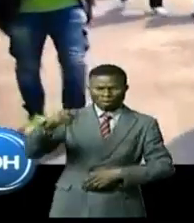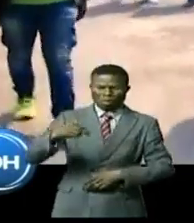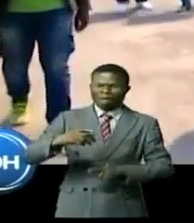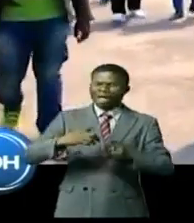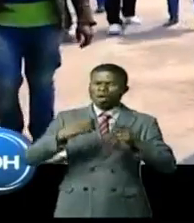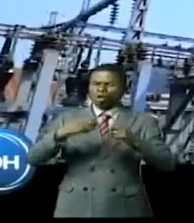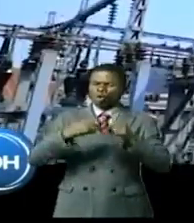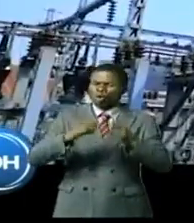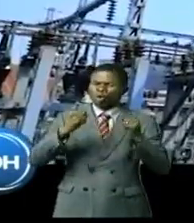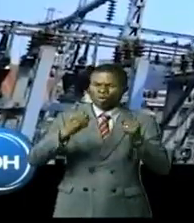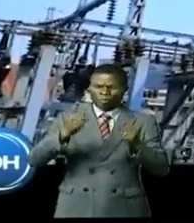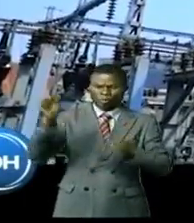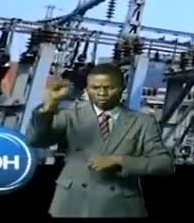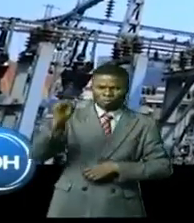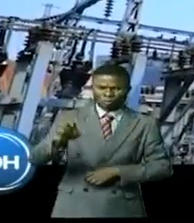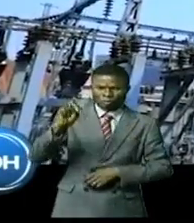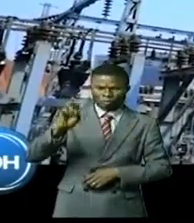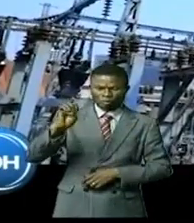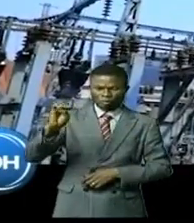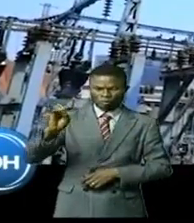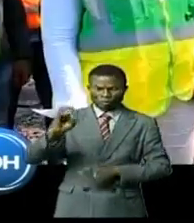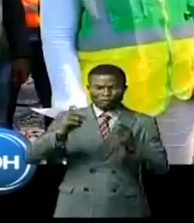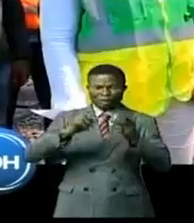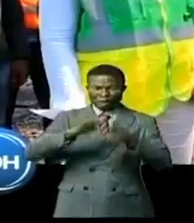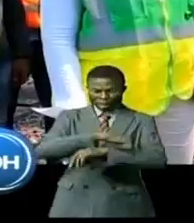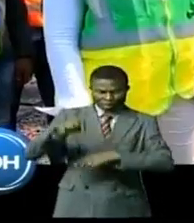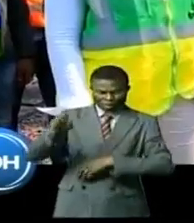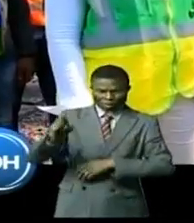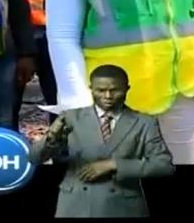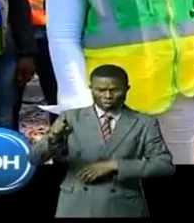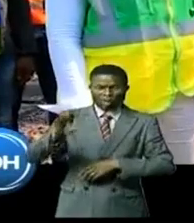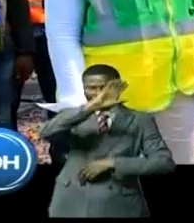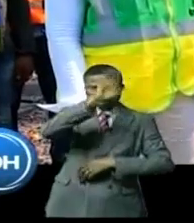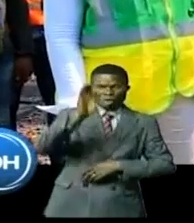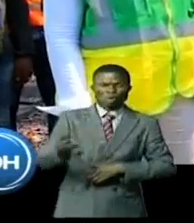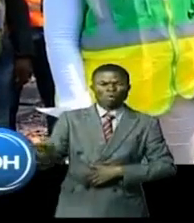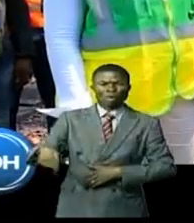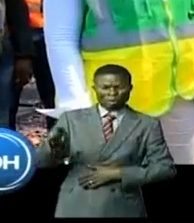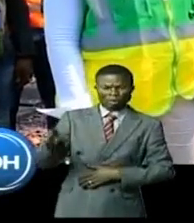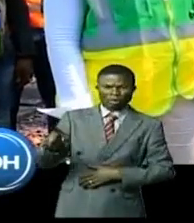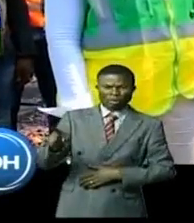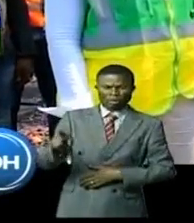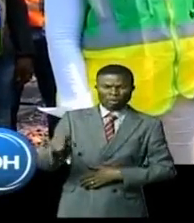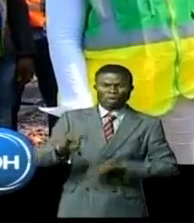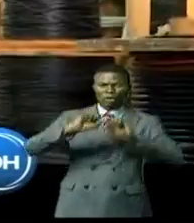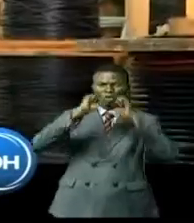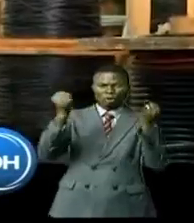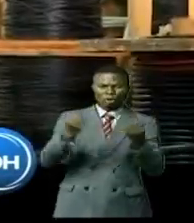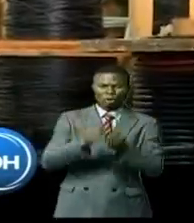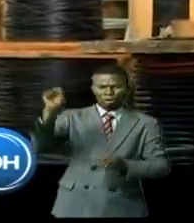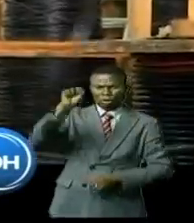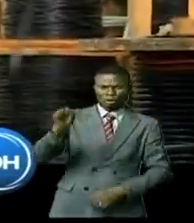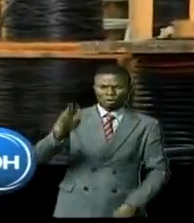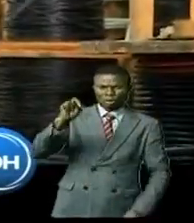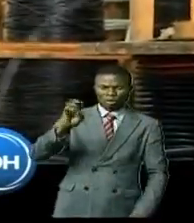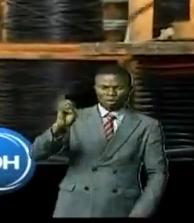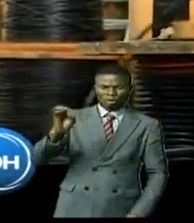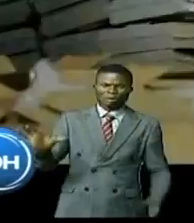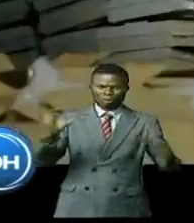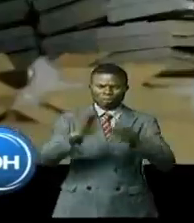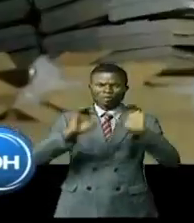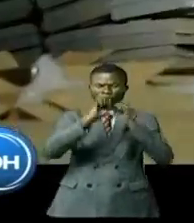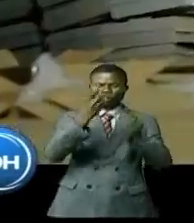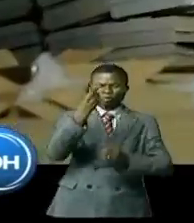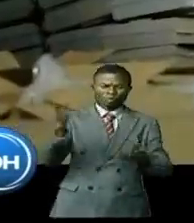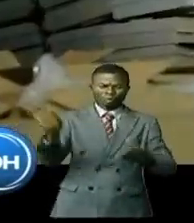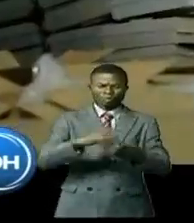de la SNEL située à la direction de la même entreprise dans la commune de la Gombe. La SNEL est liée à ces deux sociétés par un